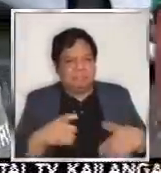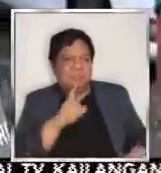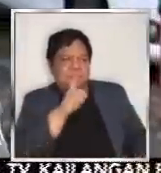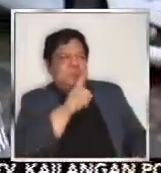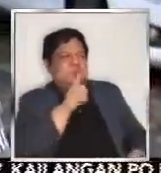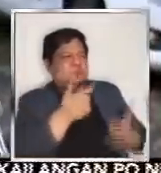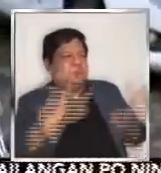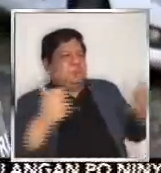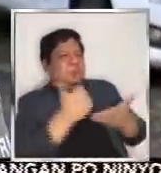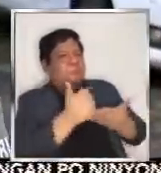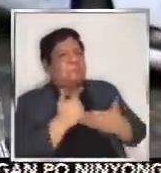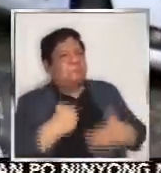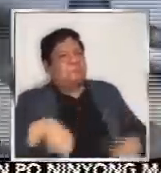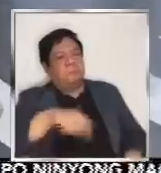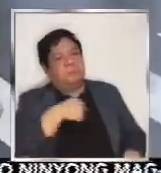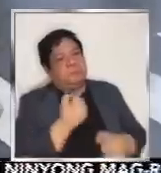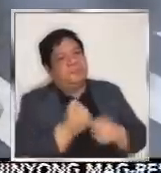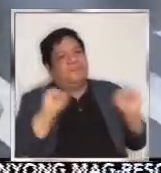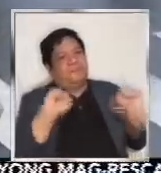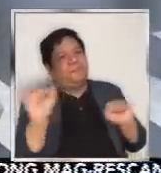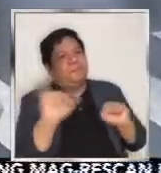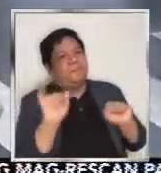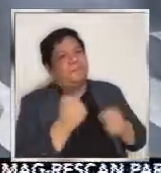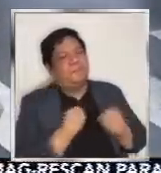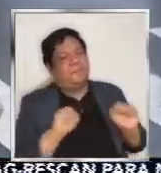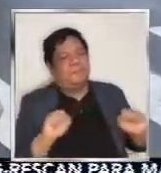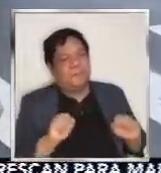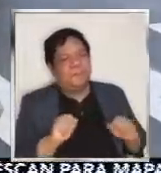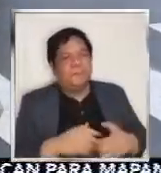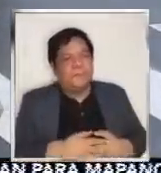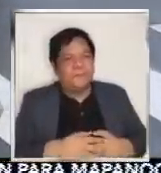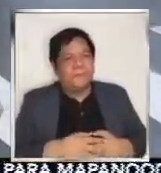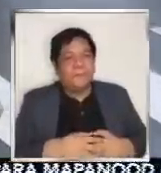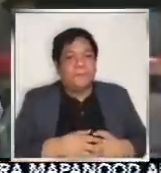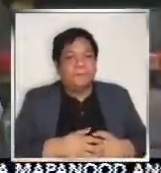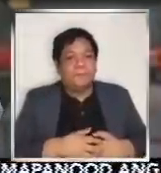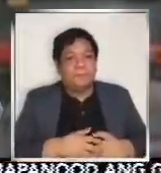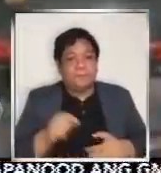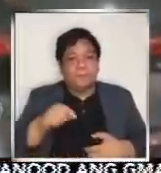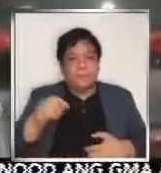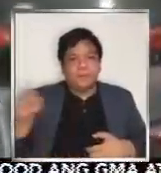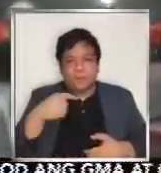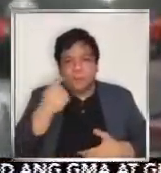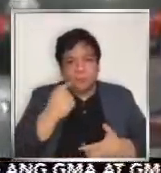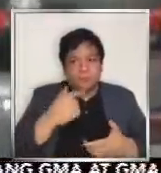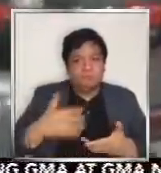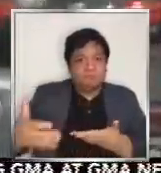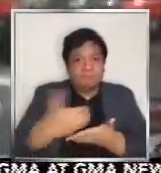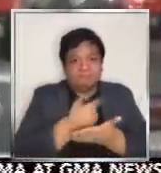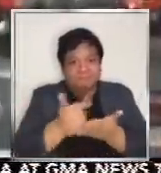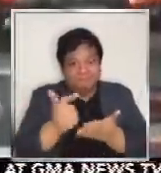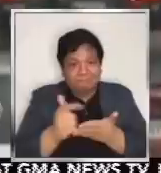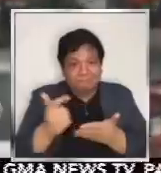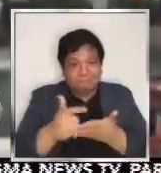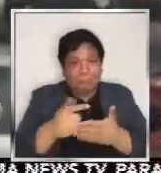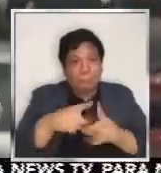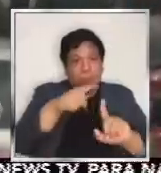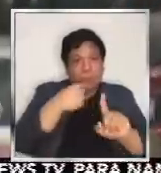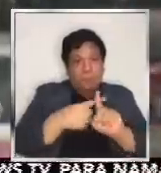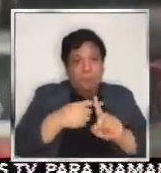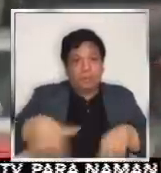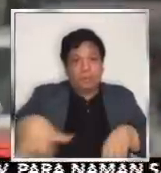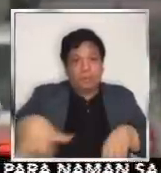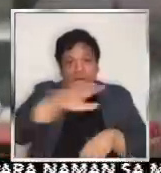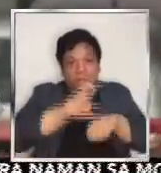to, para sa kaligtasan din po namin. Bukod sa mga palero o basurero, maging mga tricycle driver dito sa lungsod, kailangan